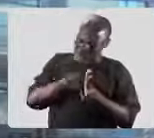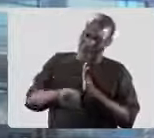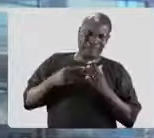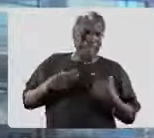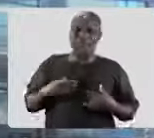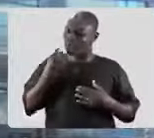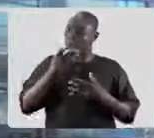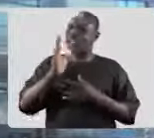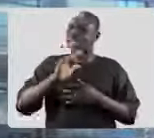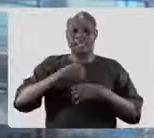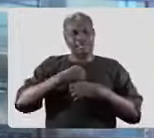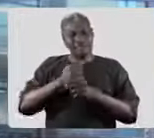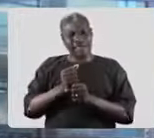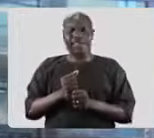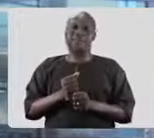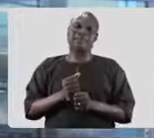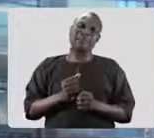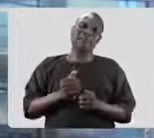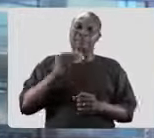unyankupon abono emuja eguo.